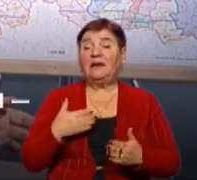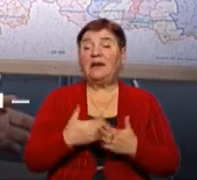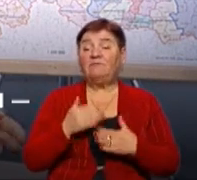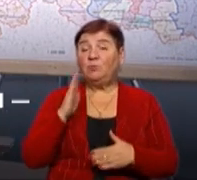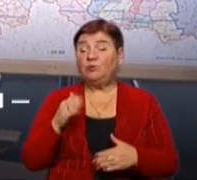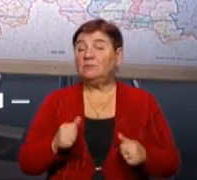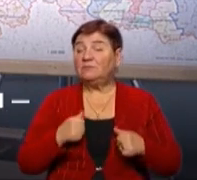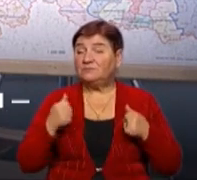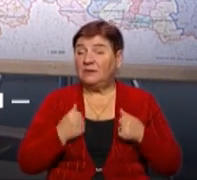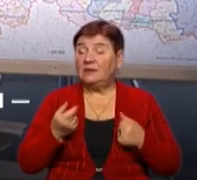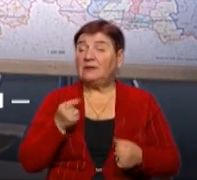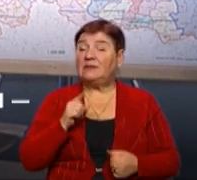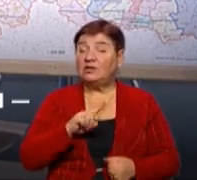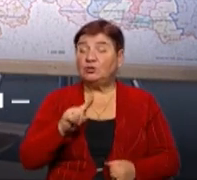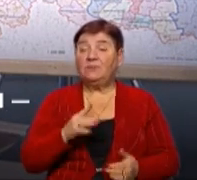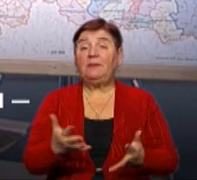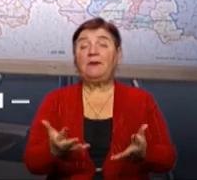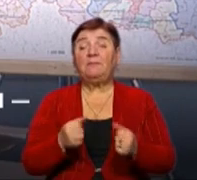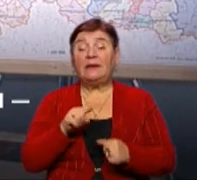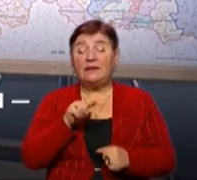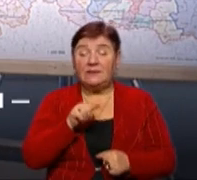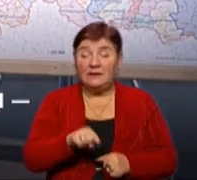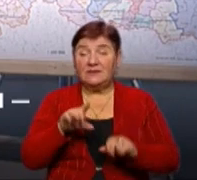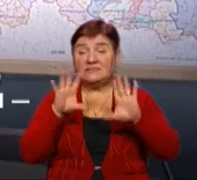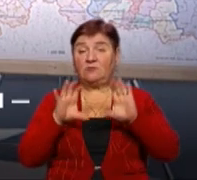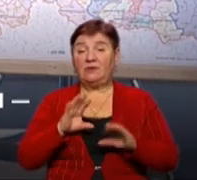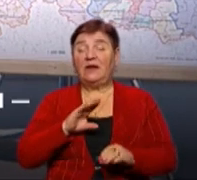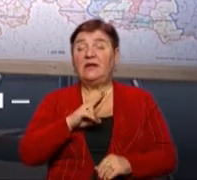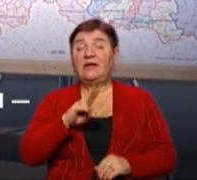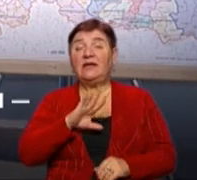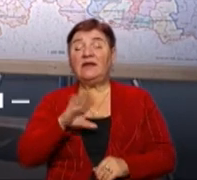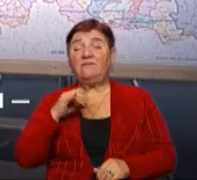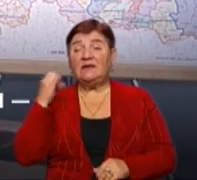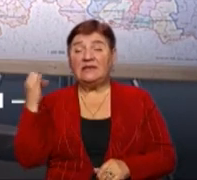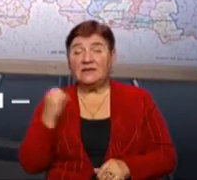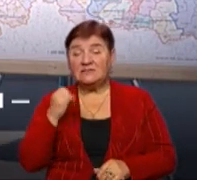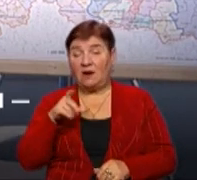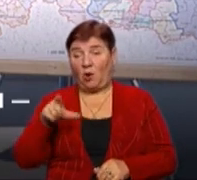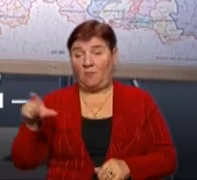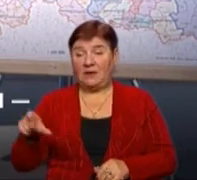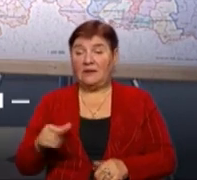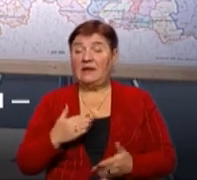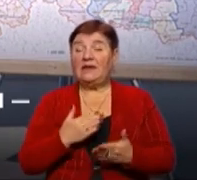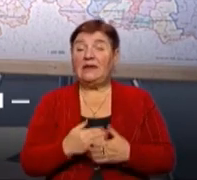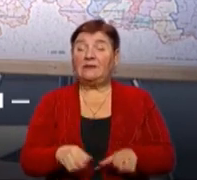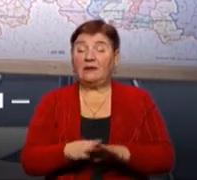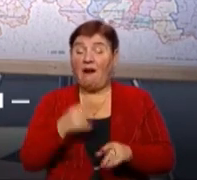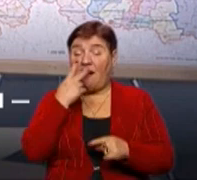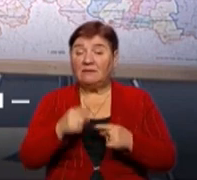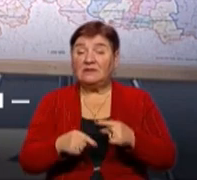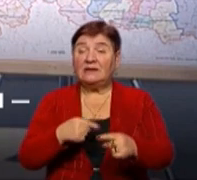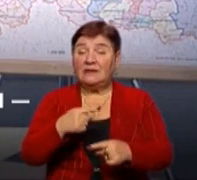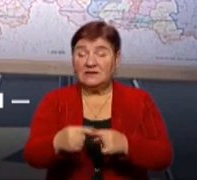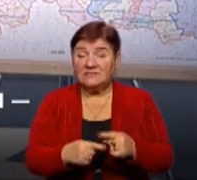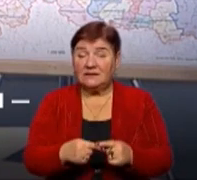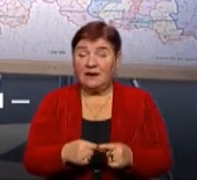будемо намагатися робити те, щоб не приймали ті закони, які є не в інтересах територіальних громад, а зараз є така тенденція, є така